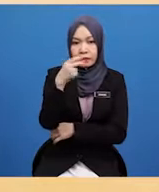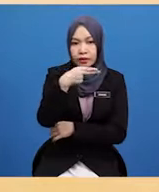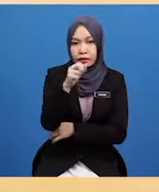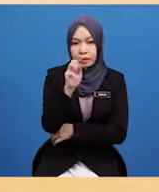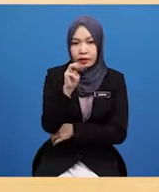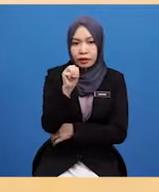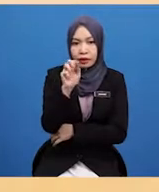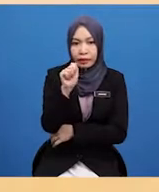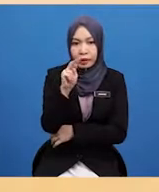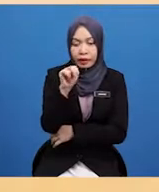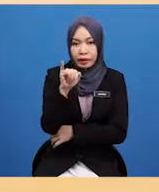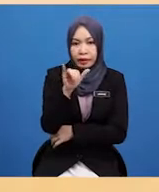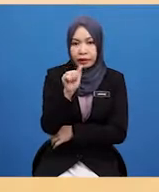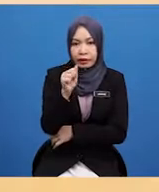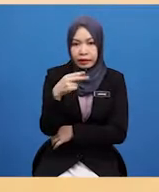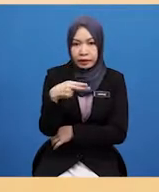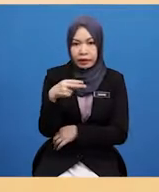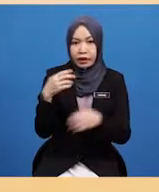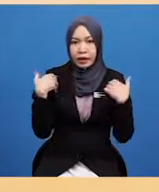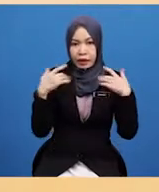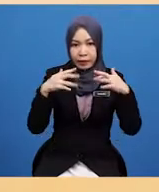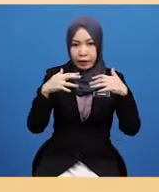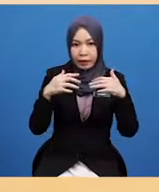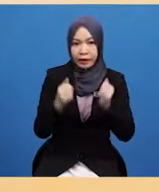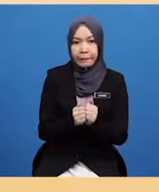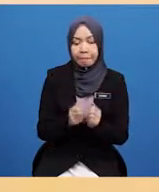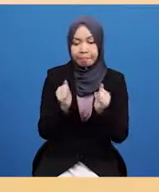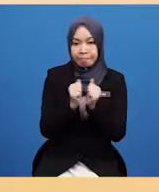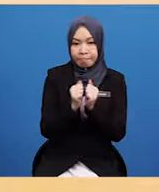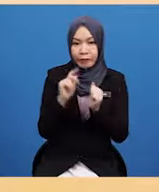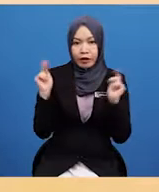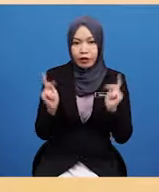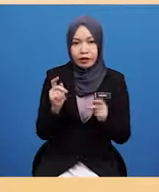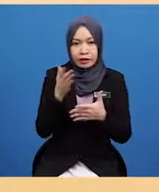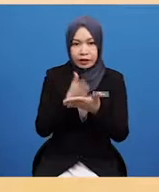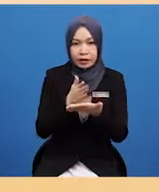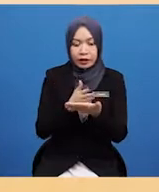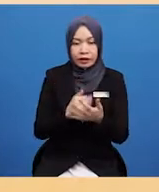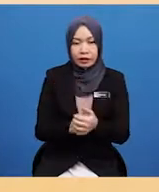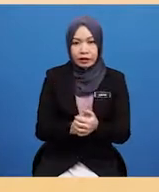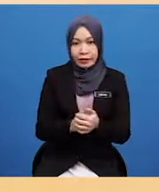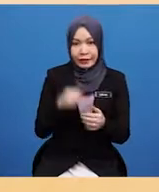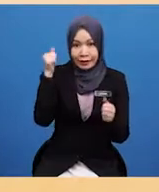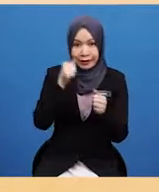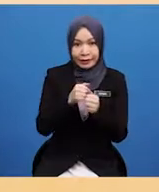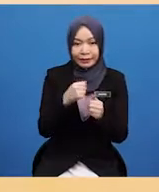dengan memihak kepada Kuasa Tengah. Murid-murid ingat negara mana yang memihak kepada Kuasa Tengah?